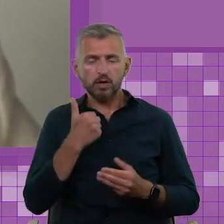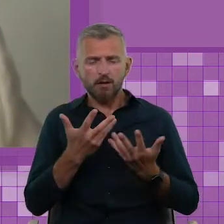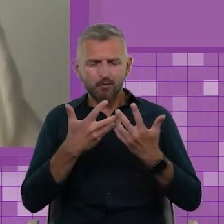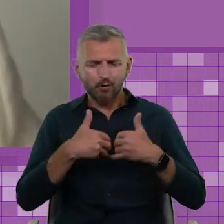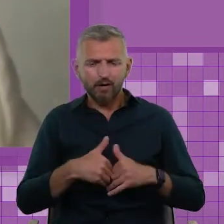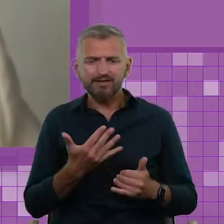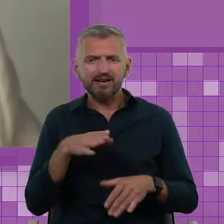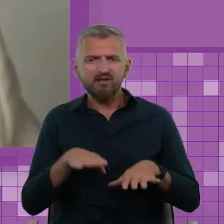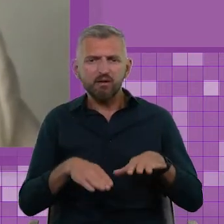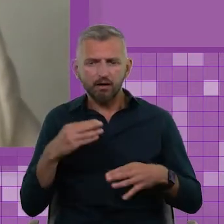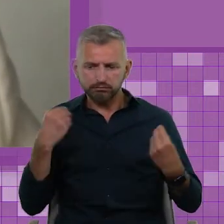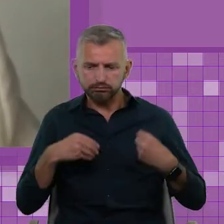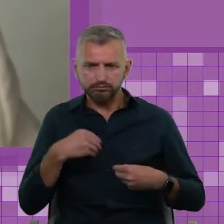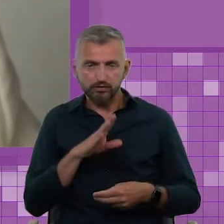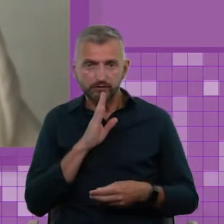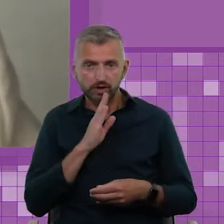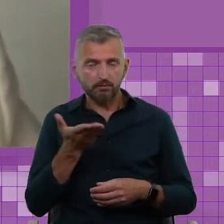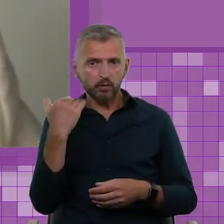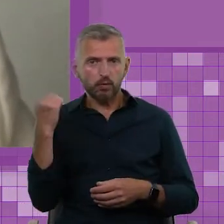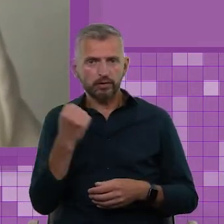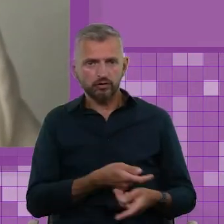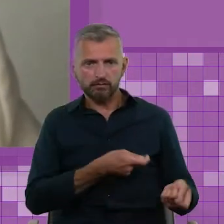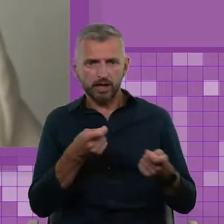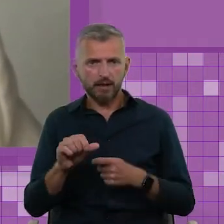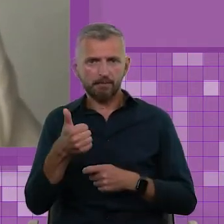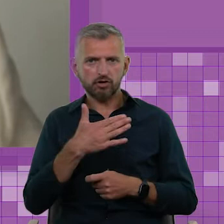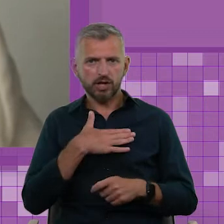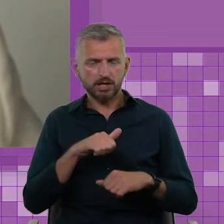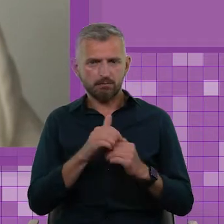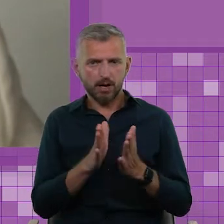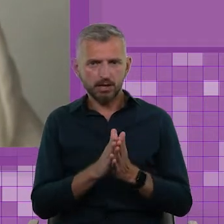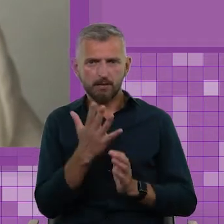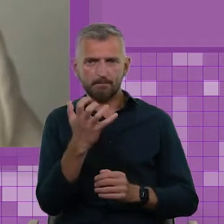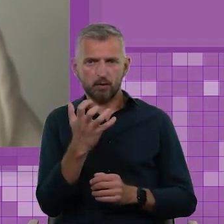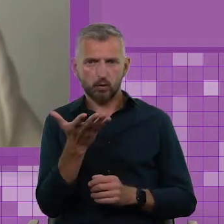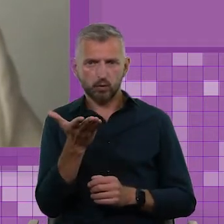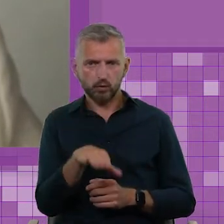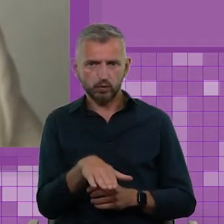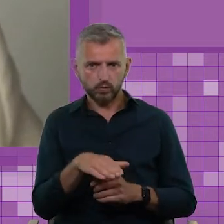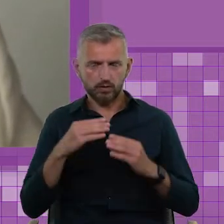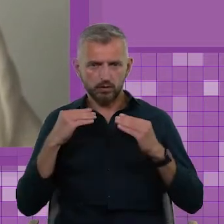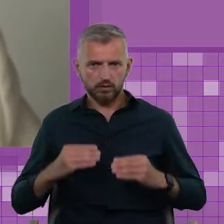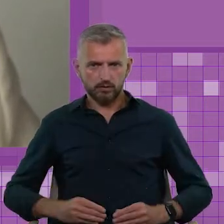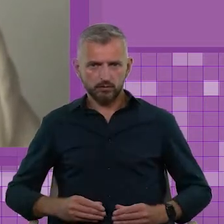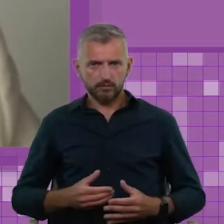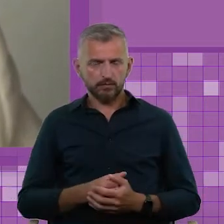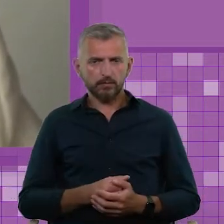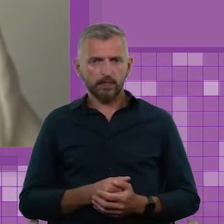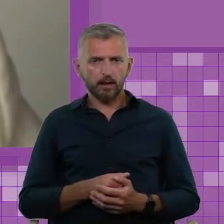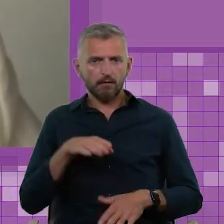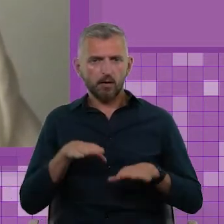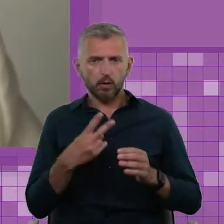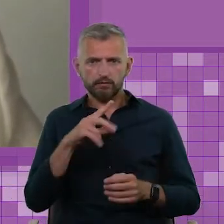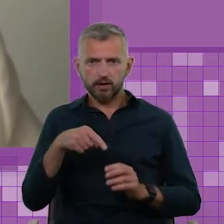дівчатах. І ось минулого тижня приїхала перша наша партія, це 500 комплектів бронепліт, вагою